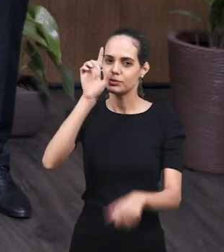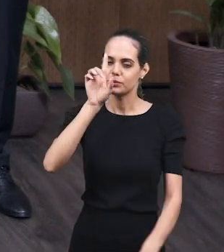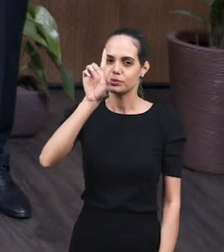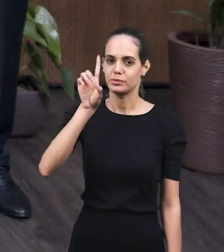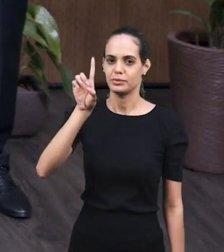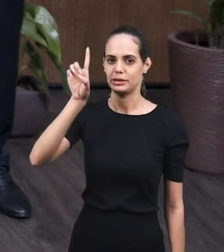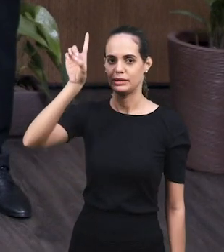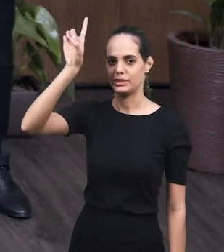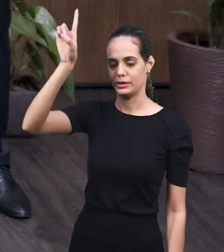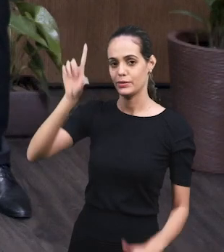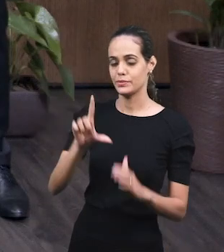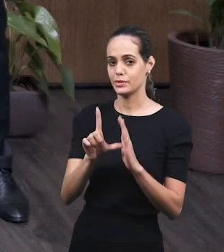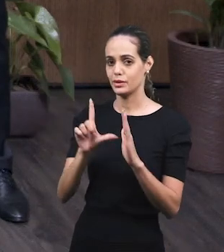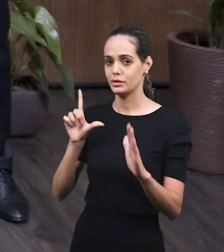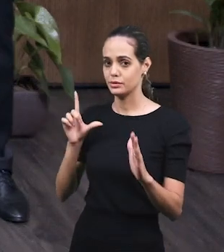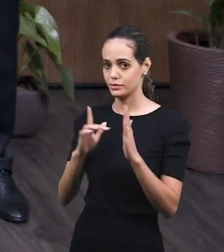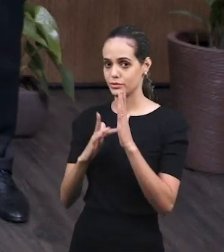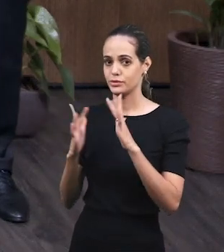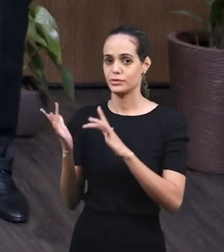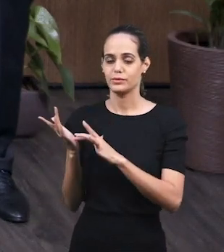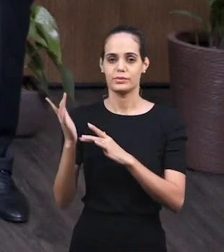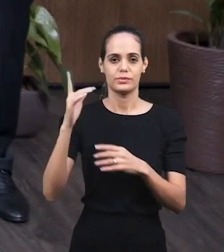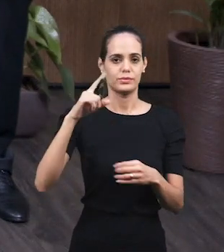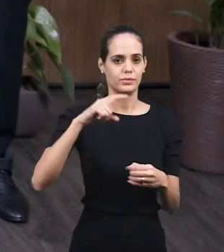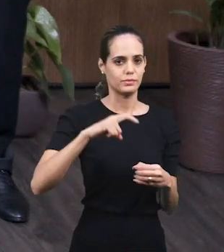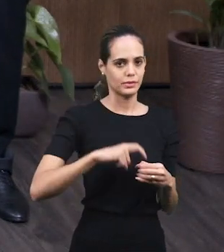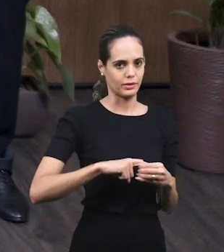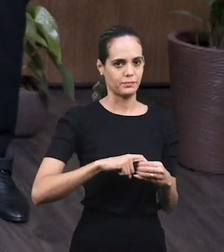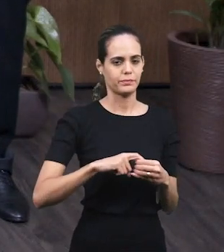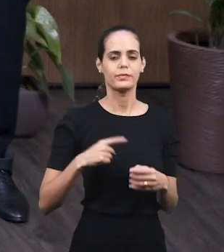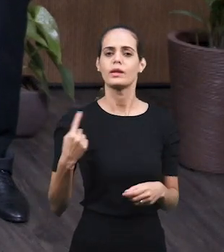chacun puisse avoir sa vie